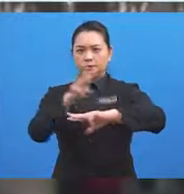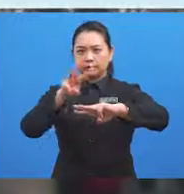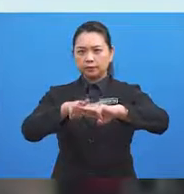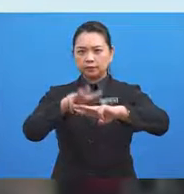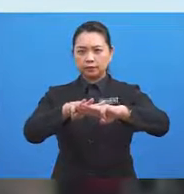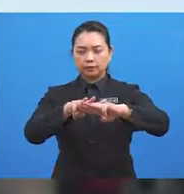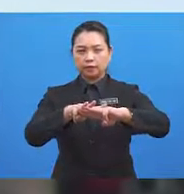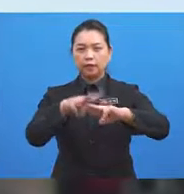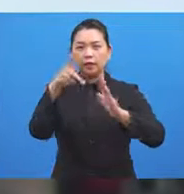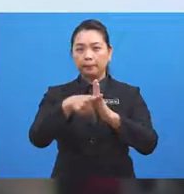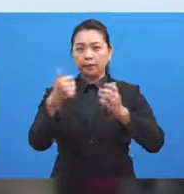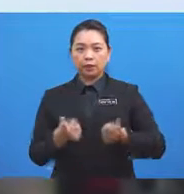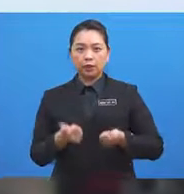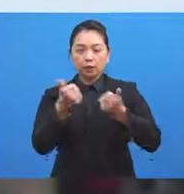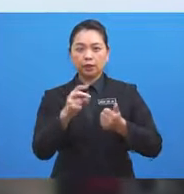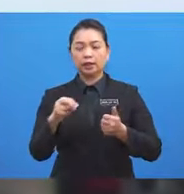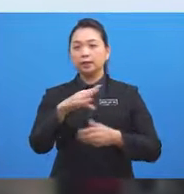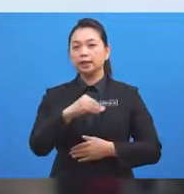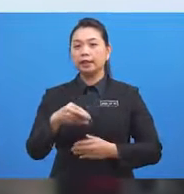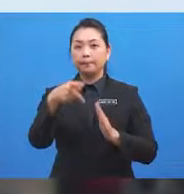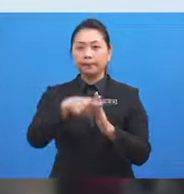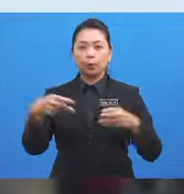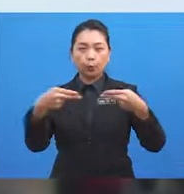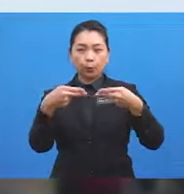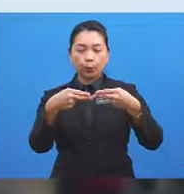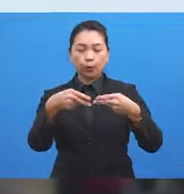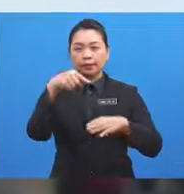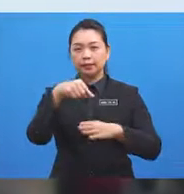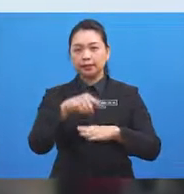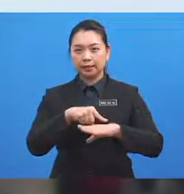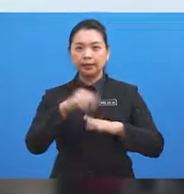jaringan pengangkutan dan perhubungan di Malaysia.